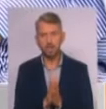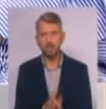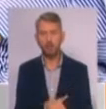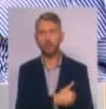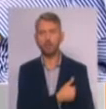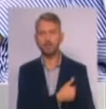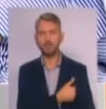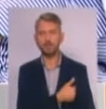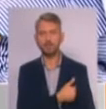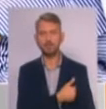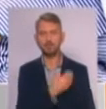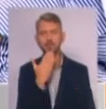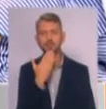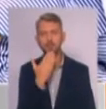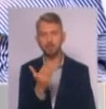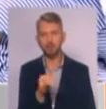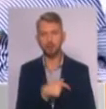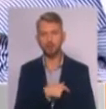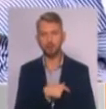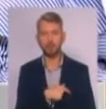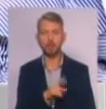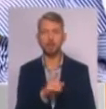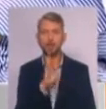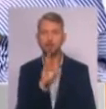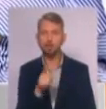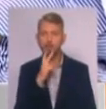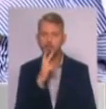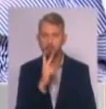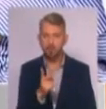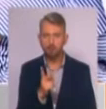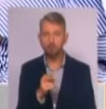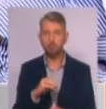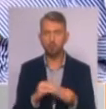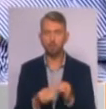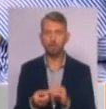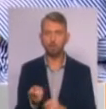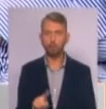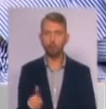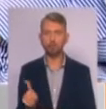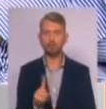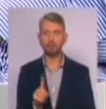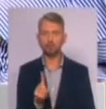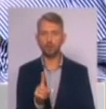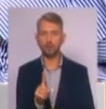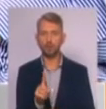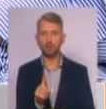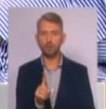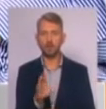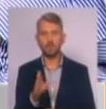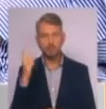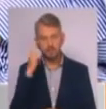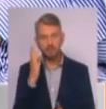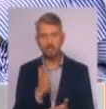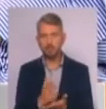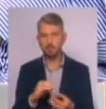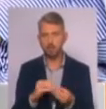хотілося б запитати у депутата, як вона бачить проблему того, що в Києві є